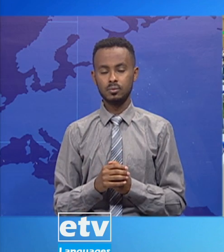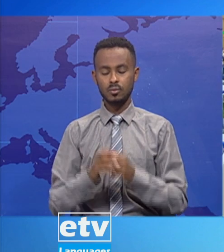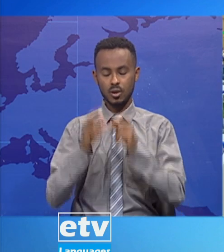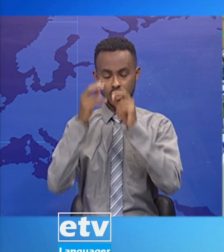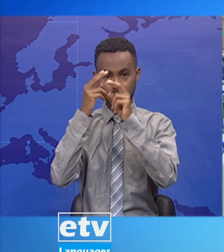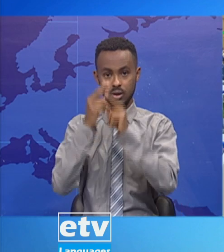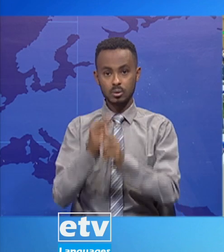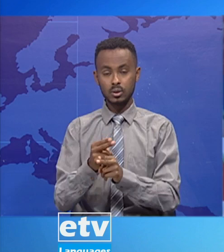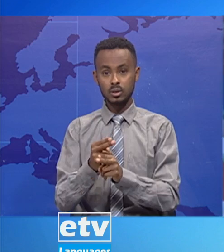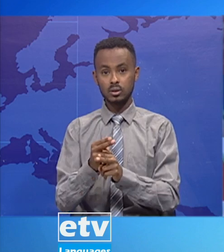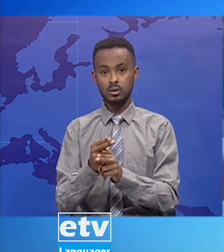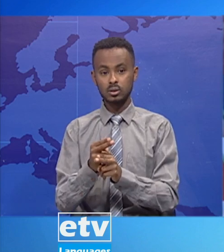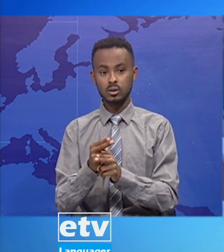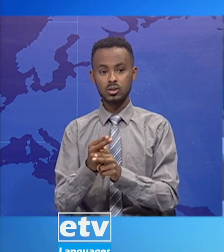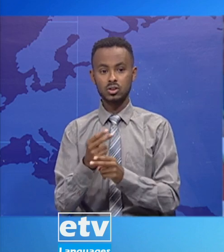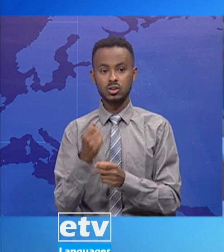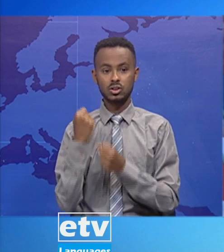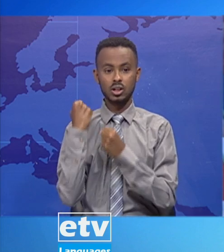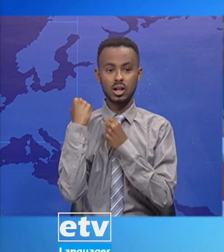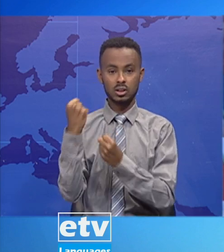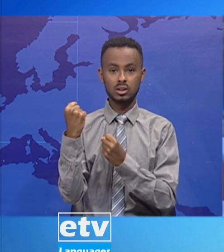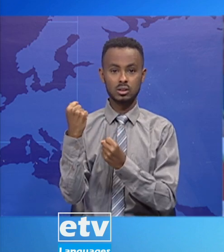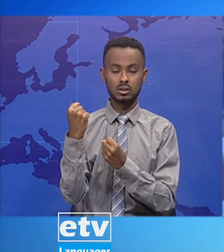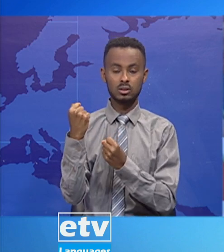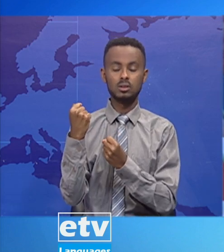ክብርት ጀግናችን